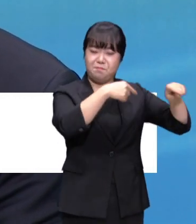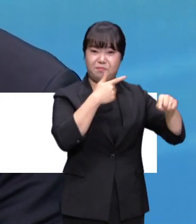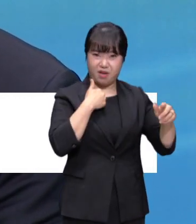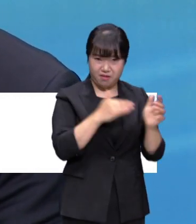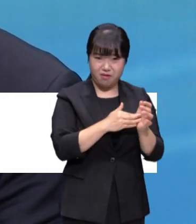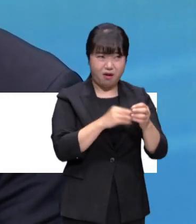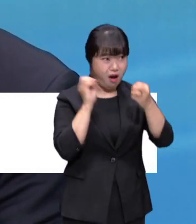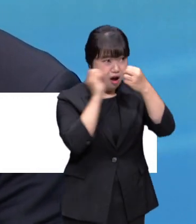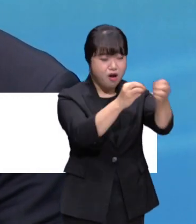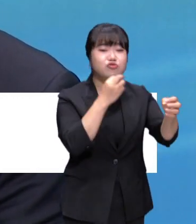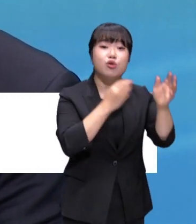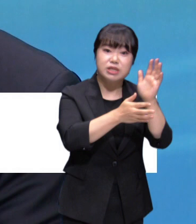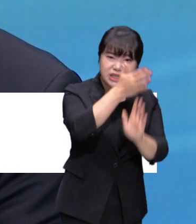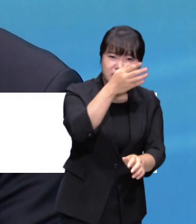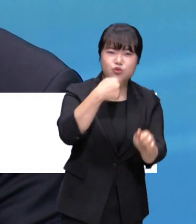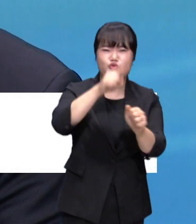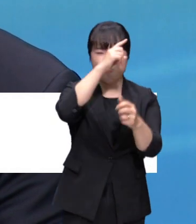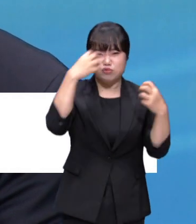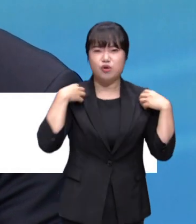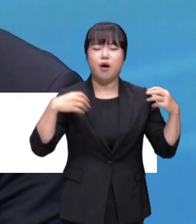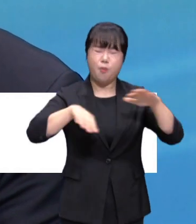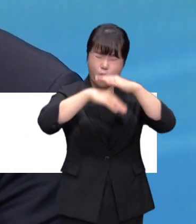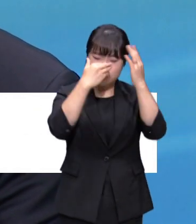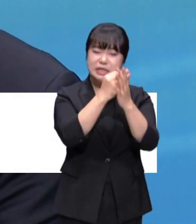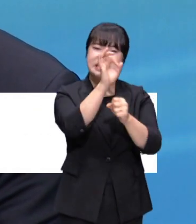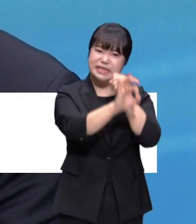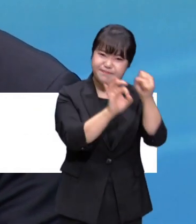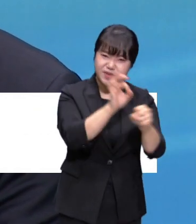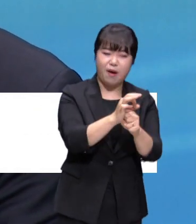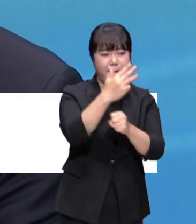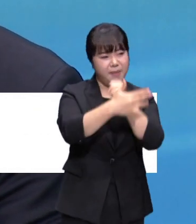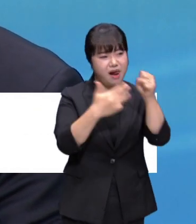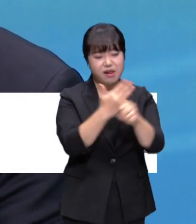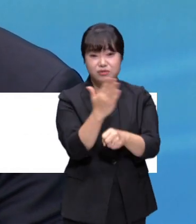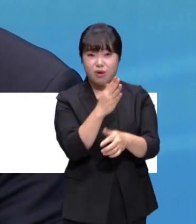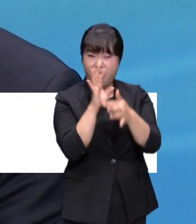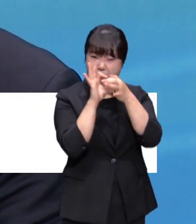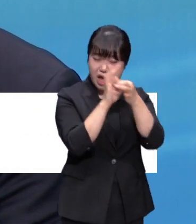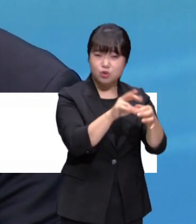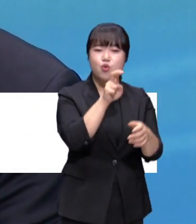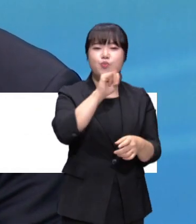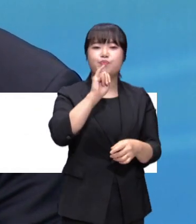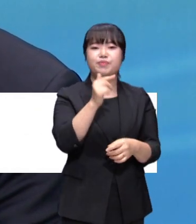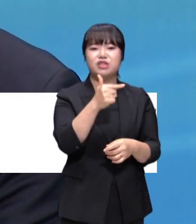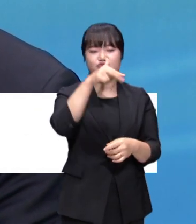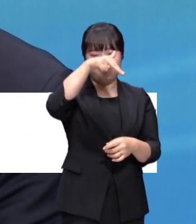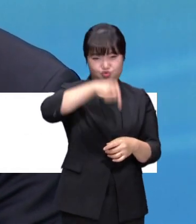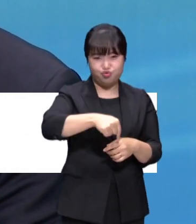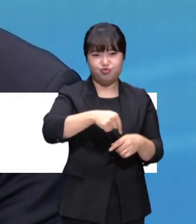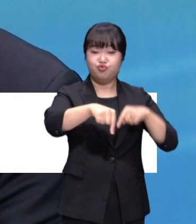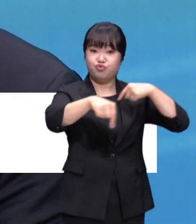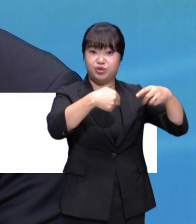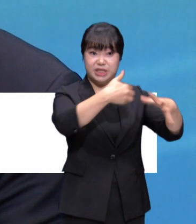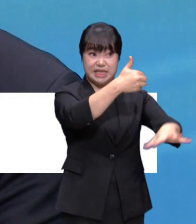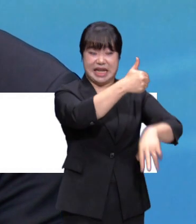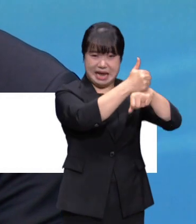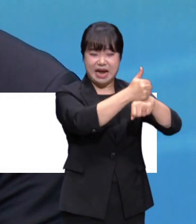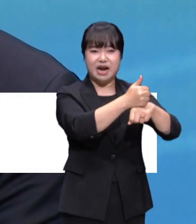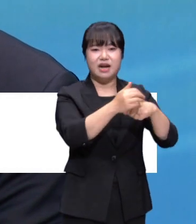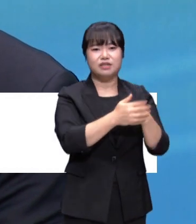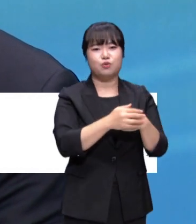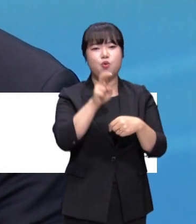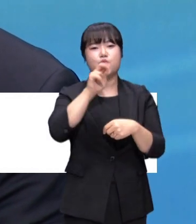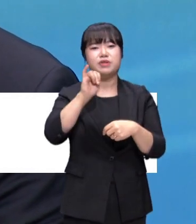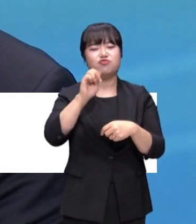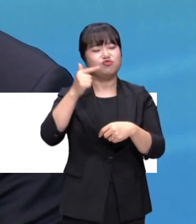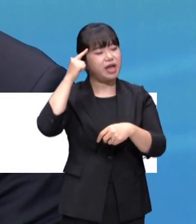서울시청도 또 교육청도 10년, 8년간 민주당의 시장과 예. 또 민주당